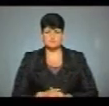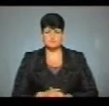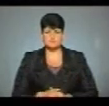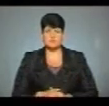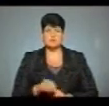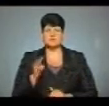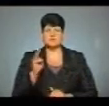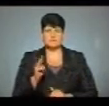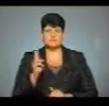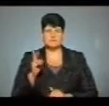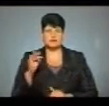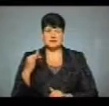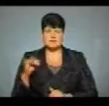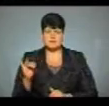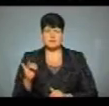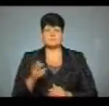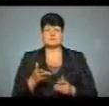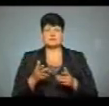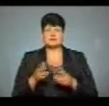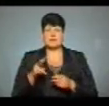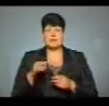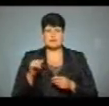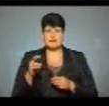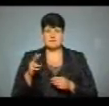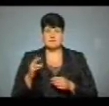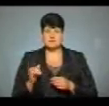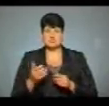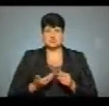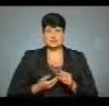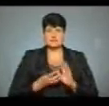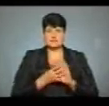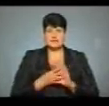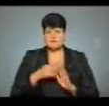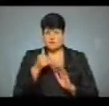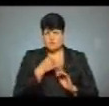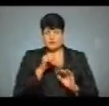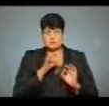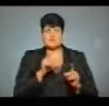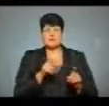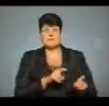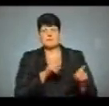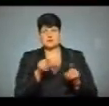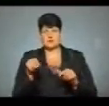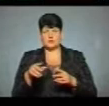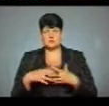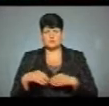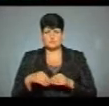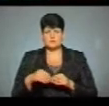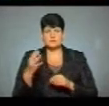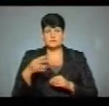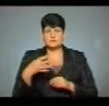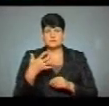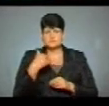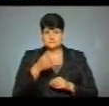Штефан Крицький, родом з села Криниця, з Польщі. На Лемківщині жив 9 років, розповів, як переселяли його сім'ю. В 45-му